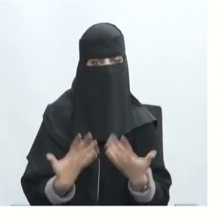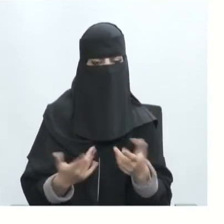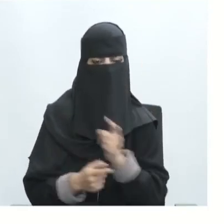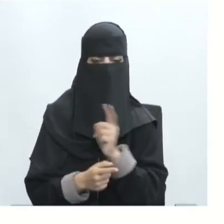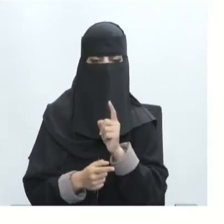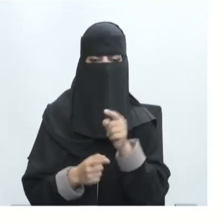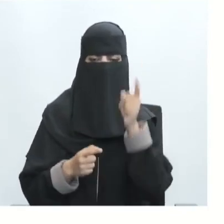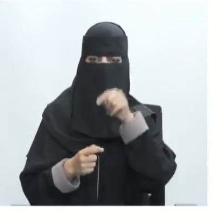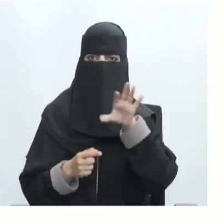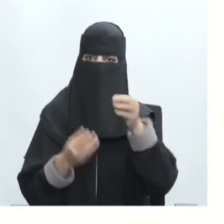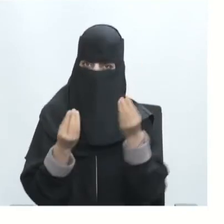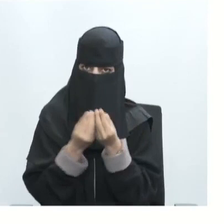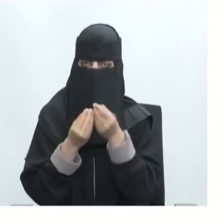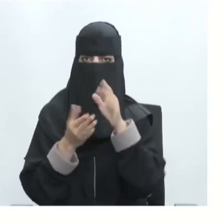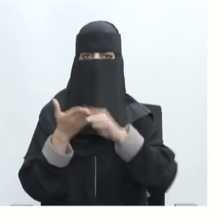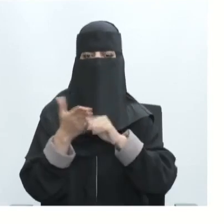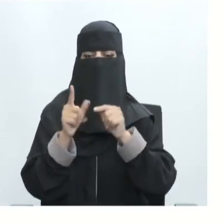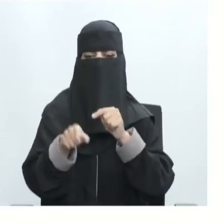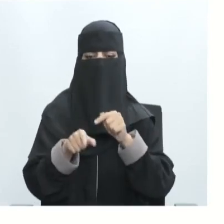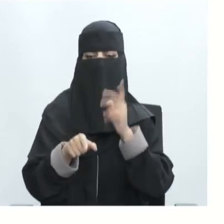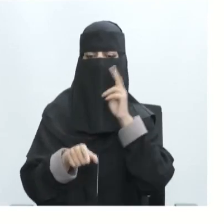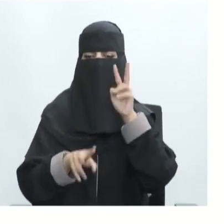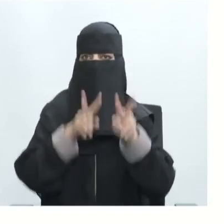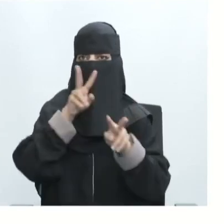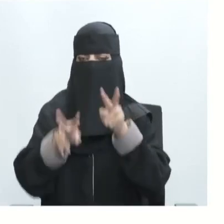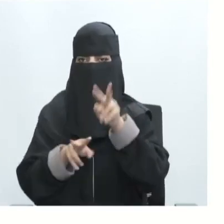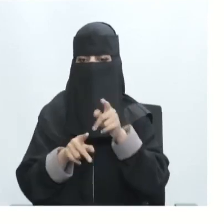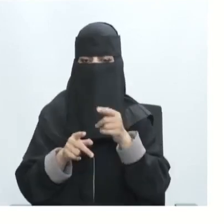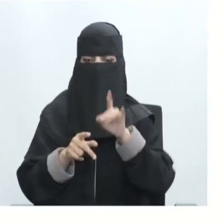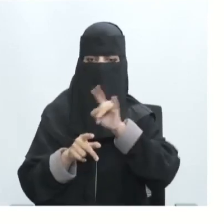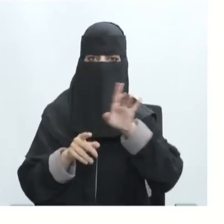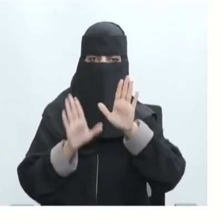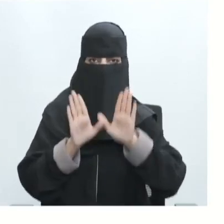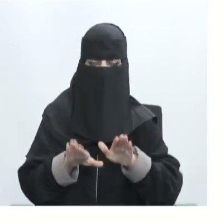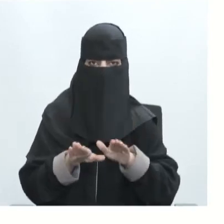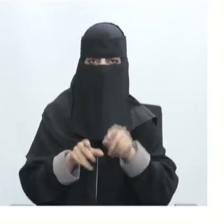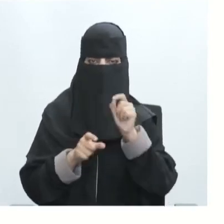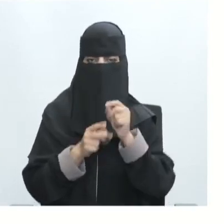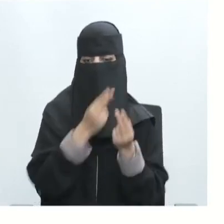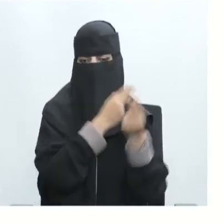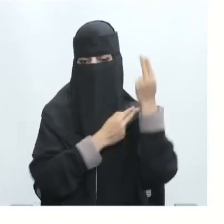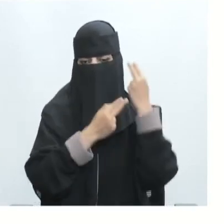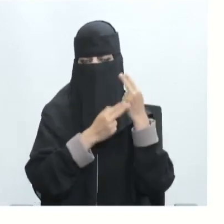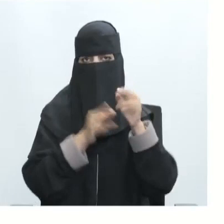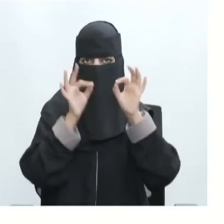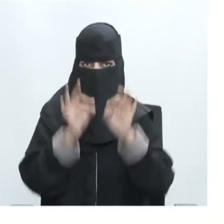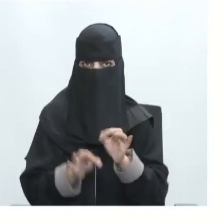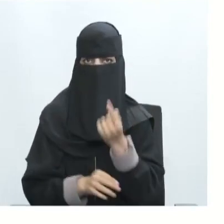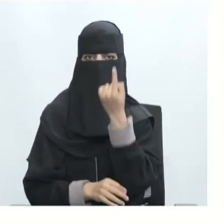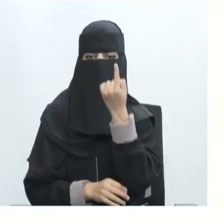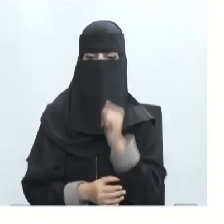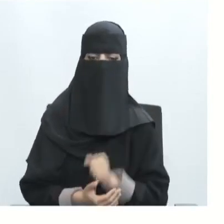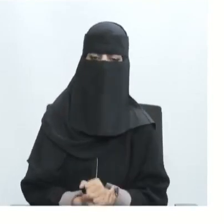خاليه من الاخطار وهكذا لم يوجد في التاريخ منطق واحد نضع